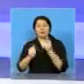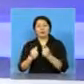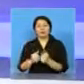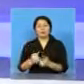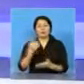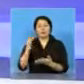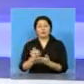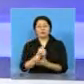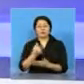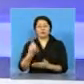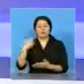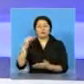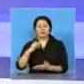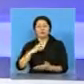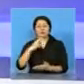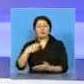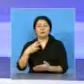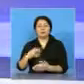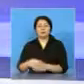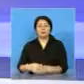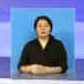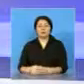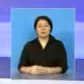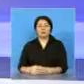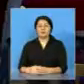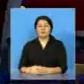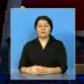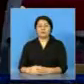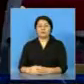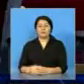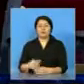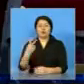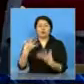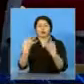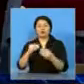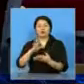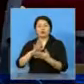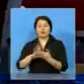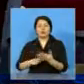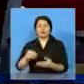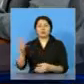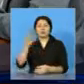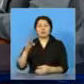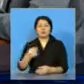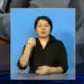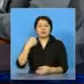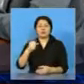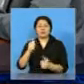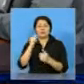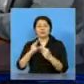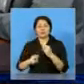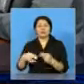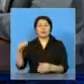жүлдені иеленді. Келесі бейнематериалдан толығырақ. 3 күнге созылған республикалық чемпионат өз мәресіне жетті.